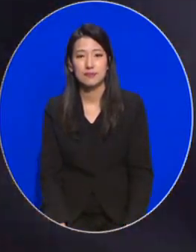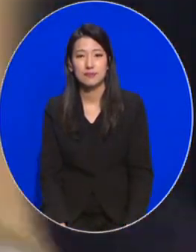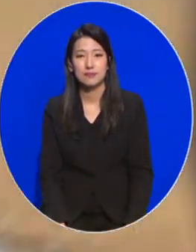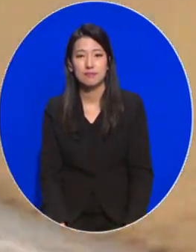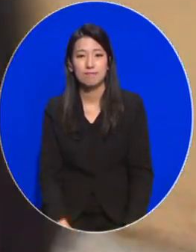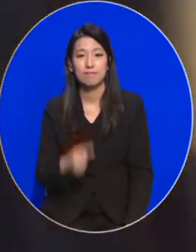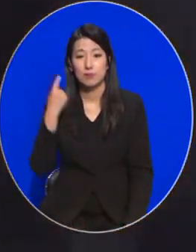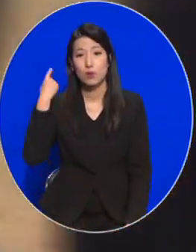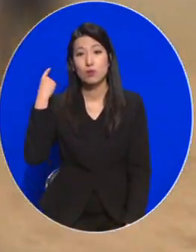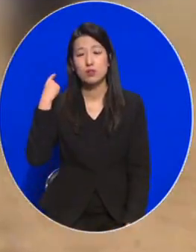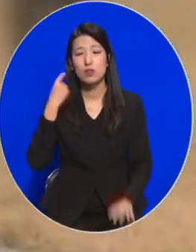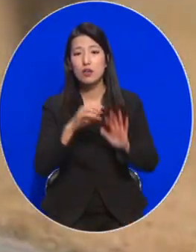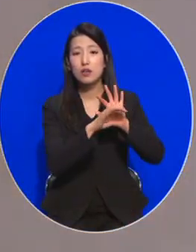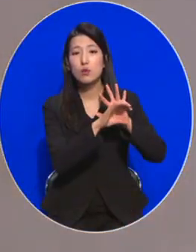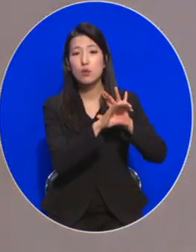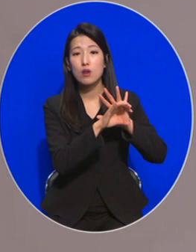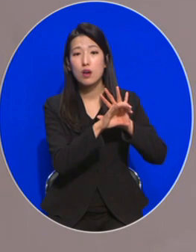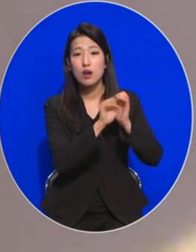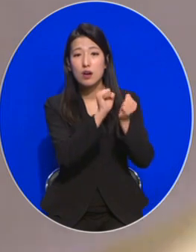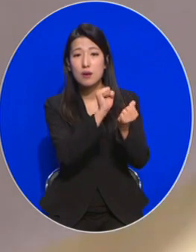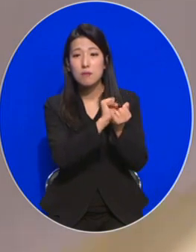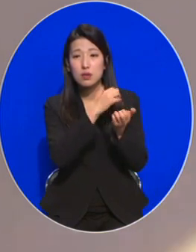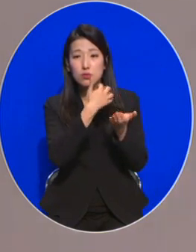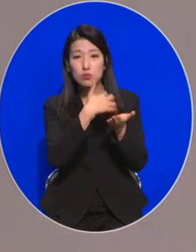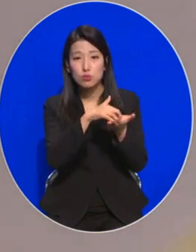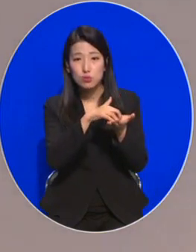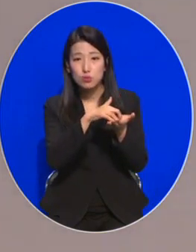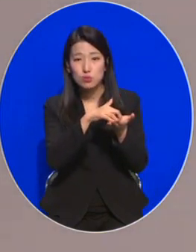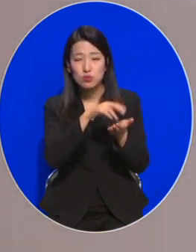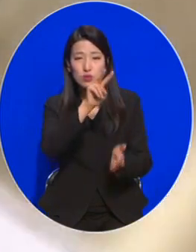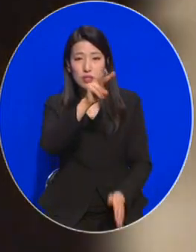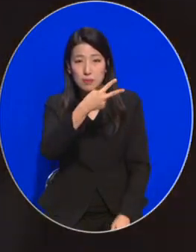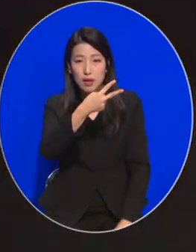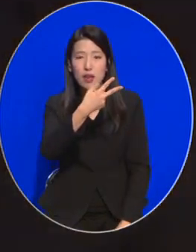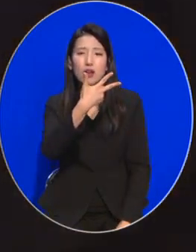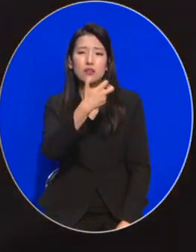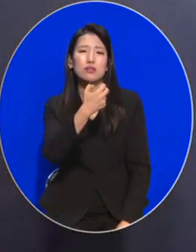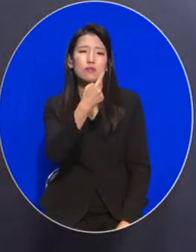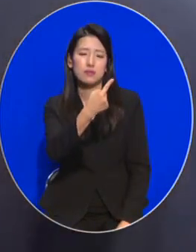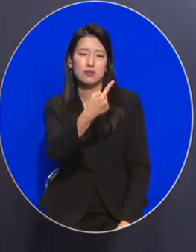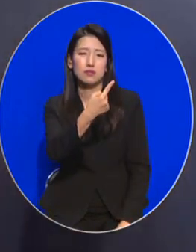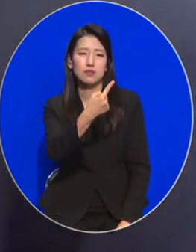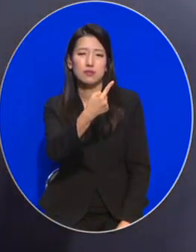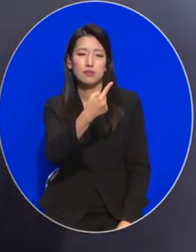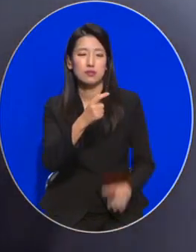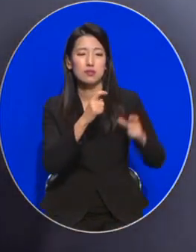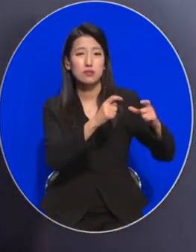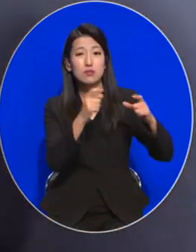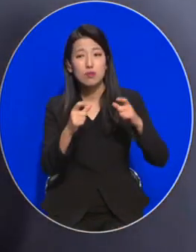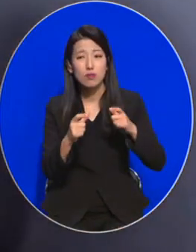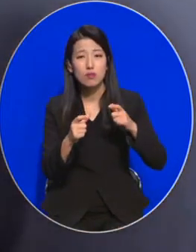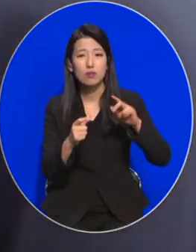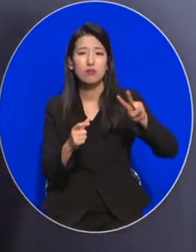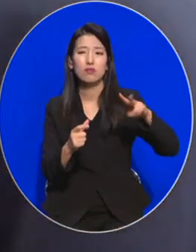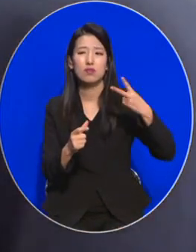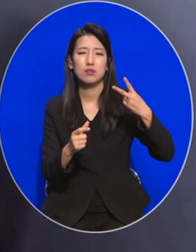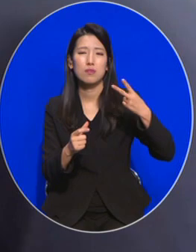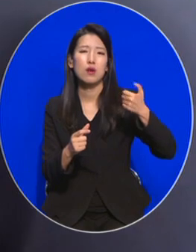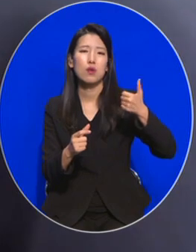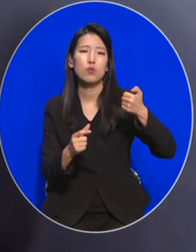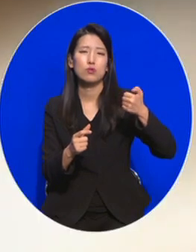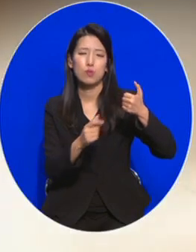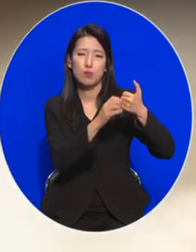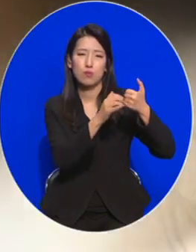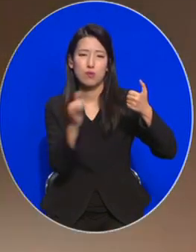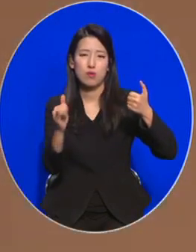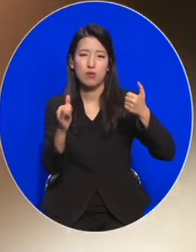하루 동안 발생한 신규 확진 자는 모두 2백 일은 한 명입니다 지역 발생이 백신 5명